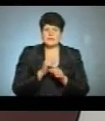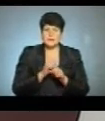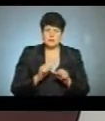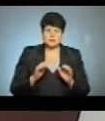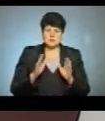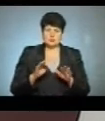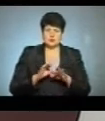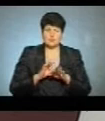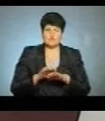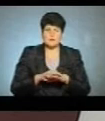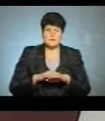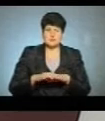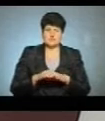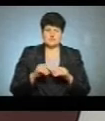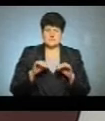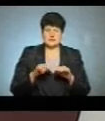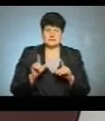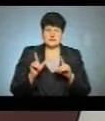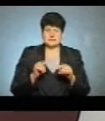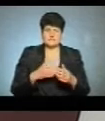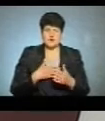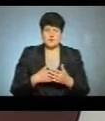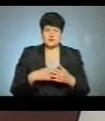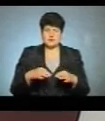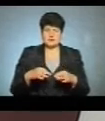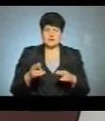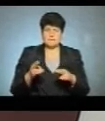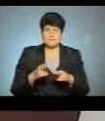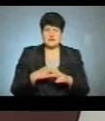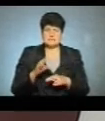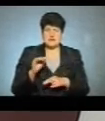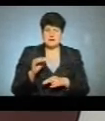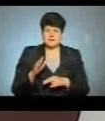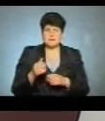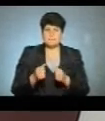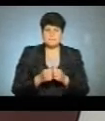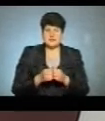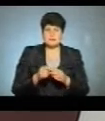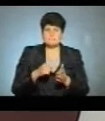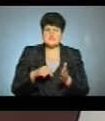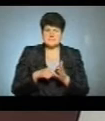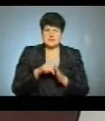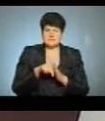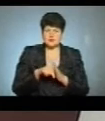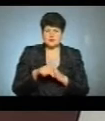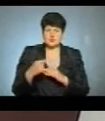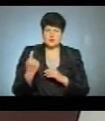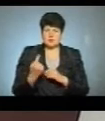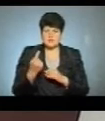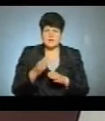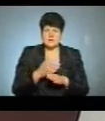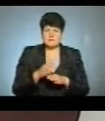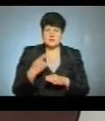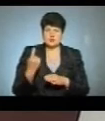буде проводити масові заходи та їздити в громадському транспорті без перепусток. Приміський, міжміський, внутрішньообласний та